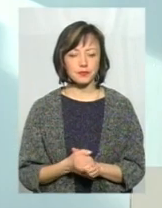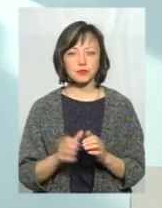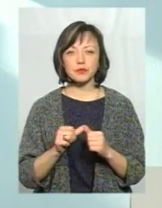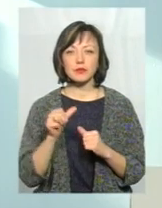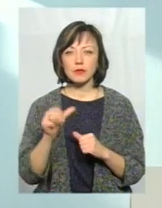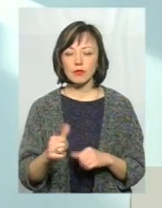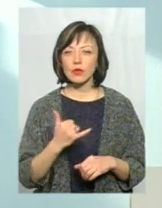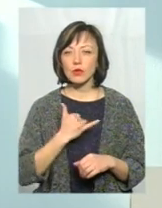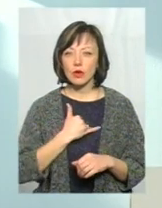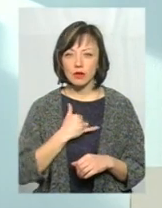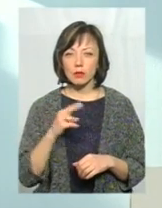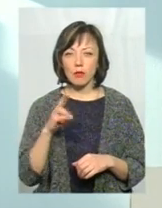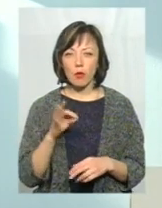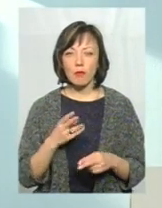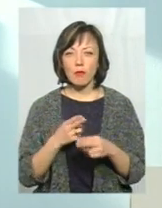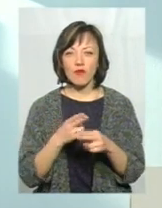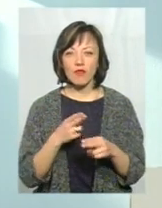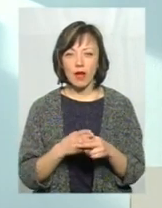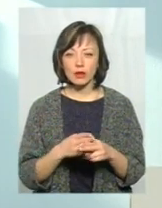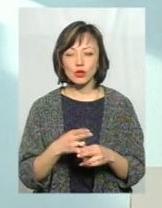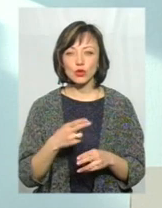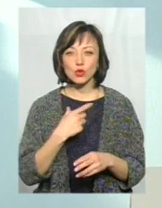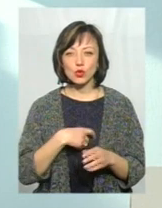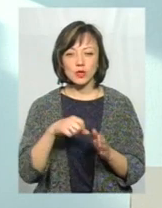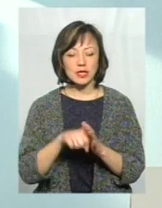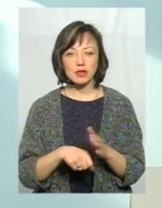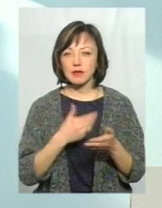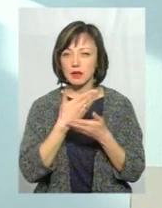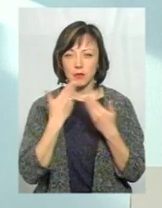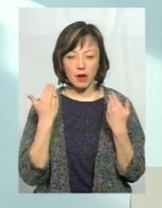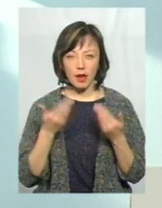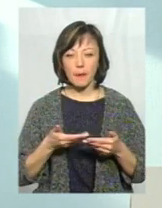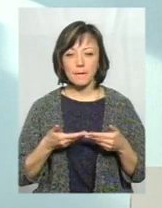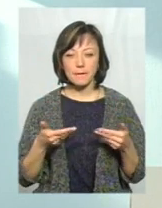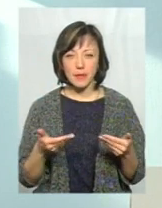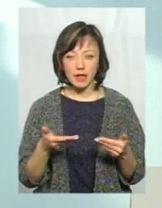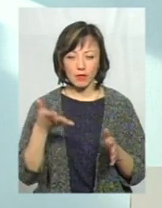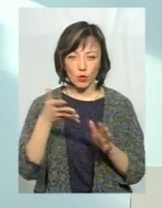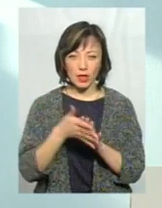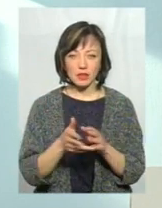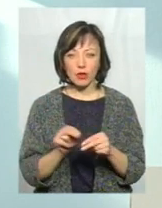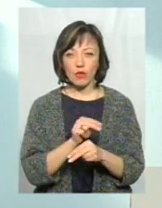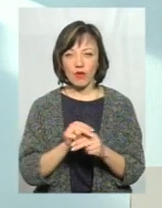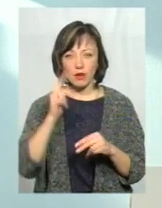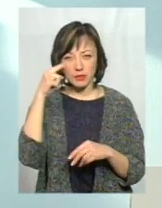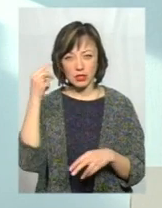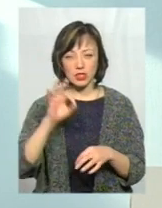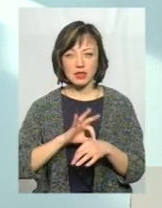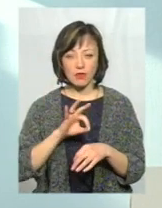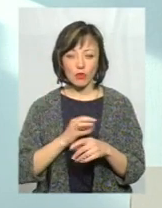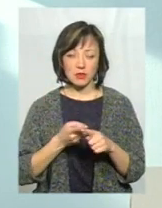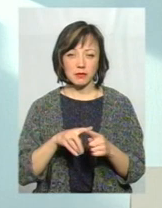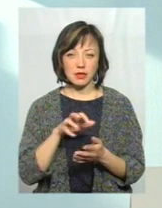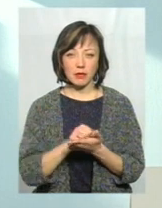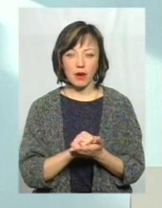Окремо у нас по профілактиці суїцидів немає. Ми в контексті лікування психічних захворювань ними